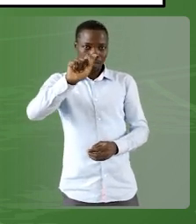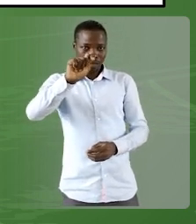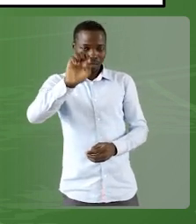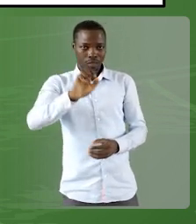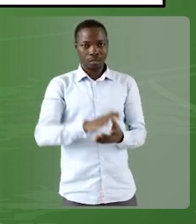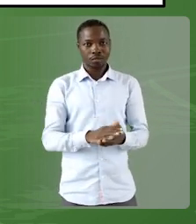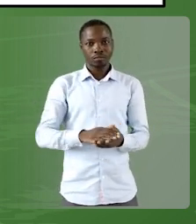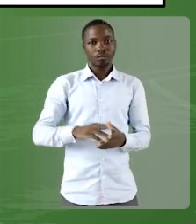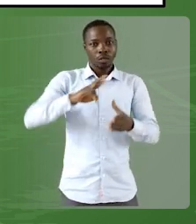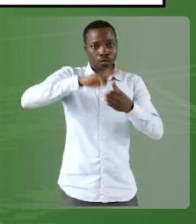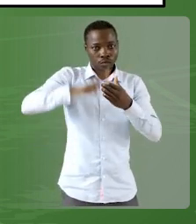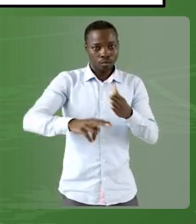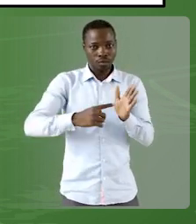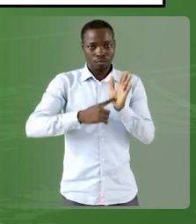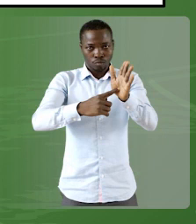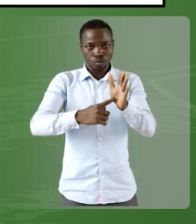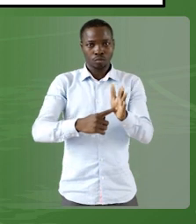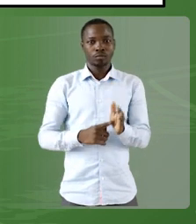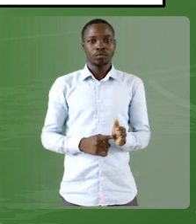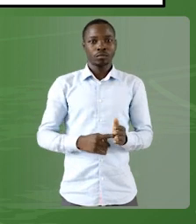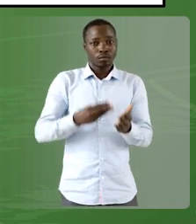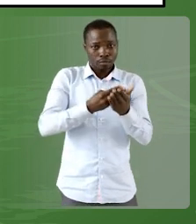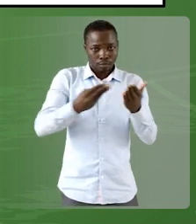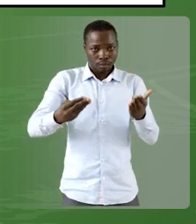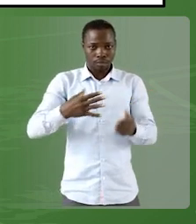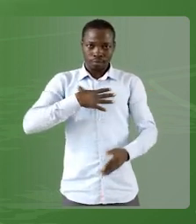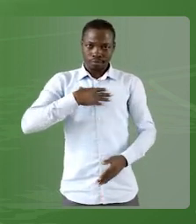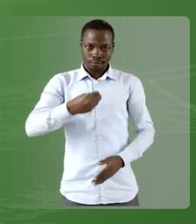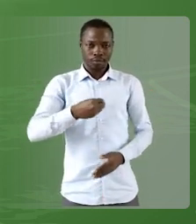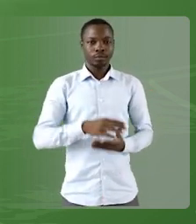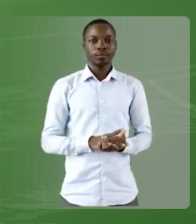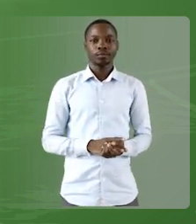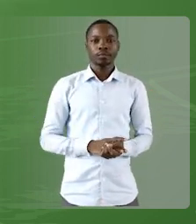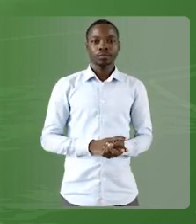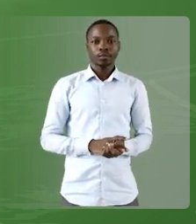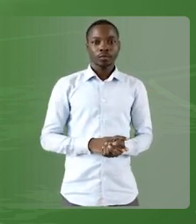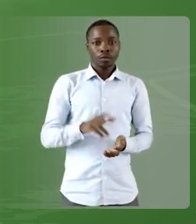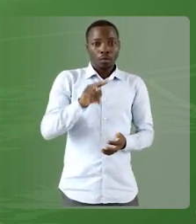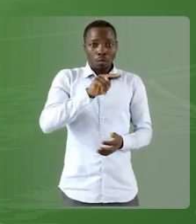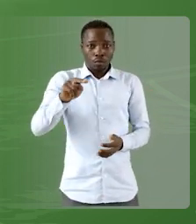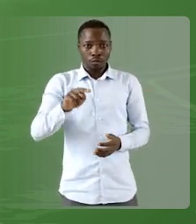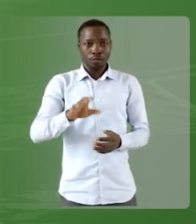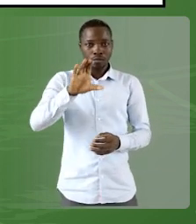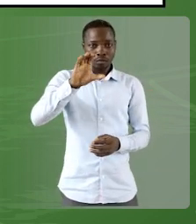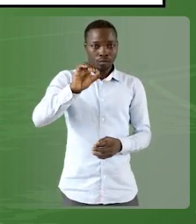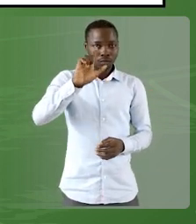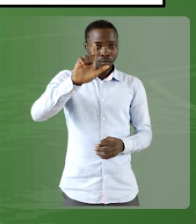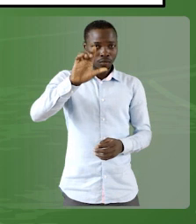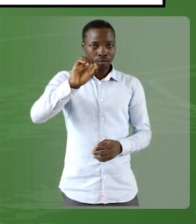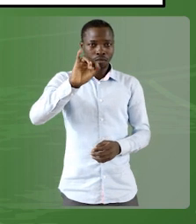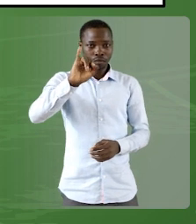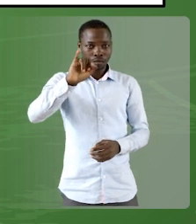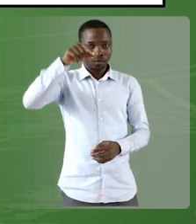résultat indique précipité blanc. Au niveau des colloïdes humiques,